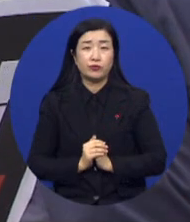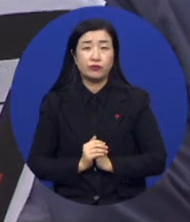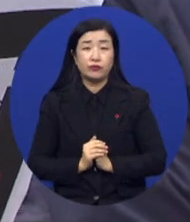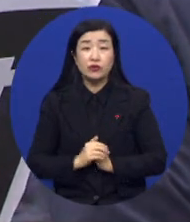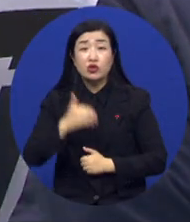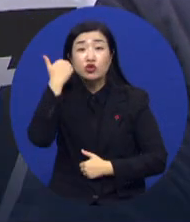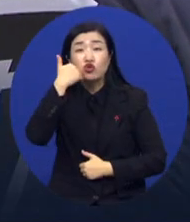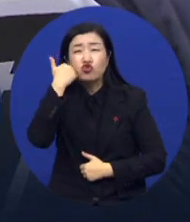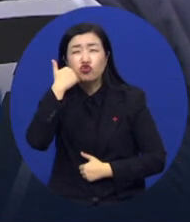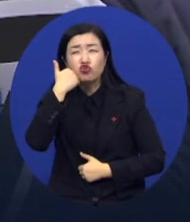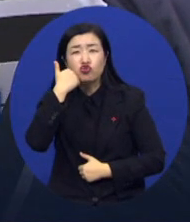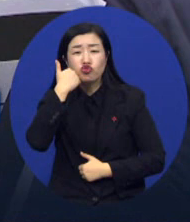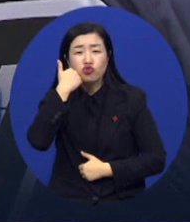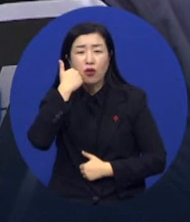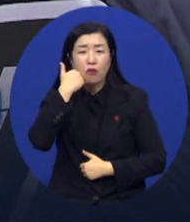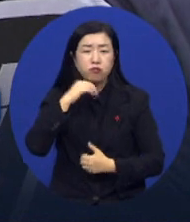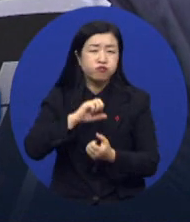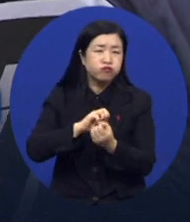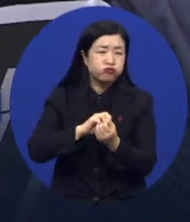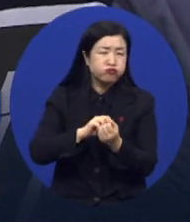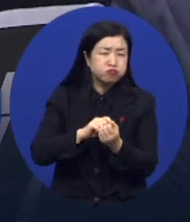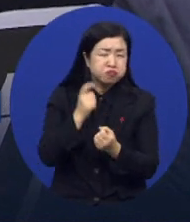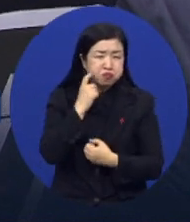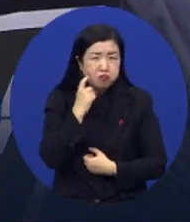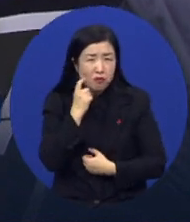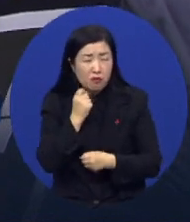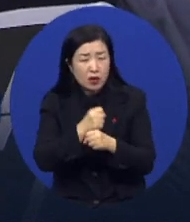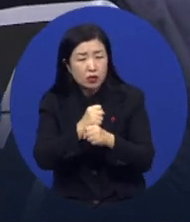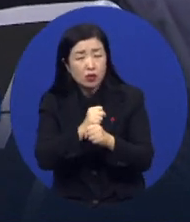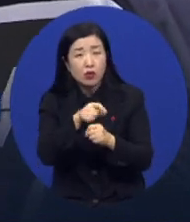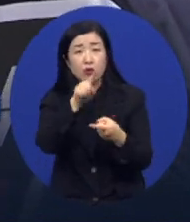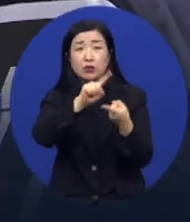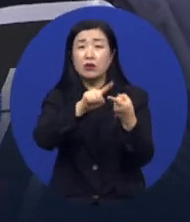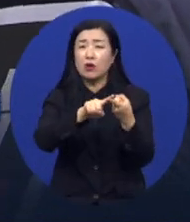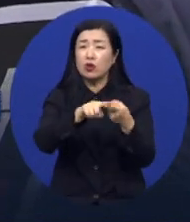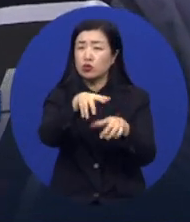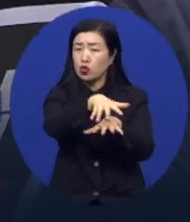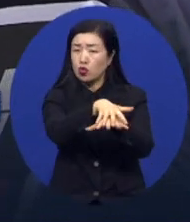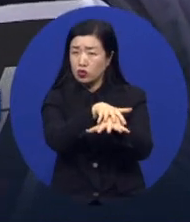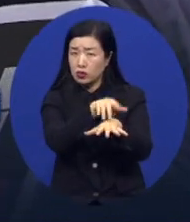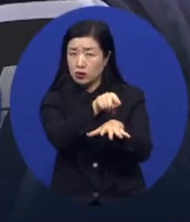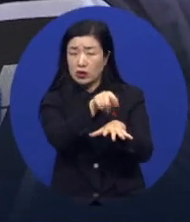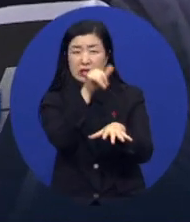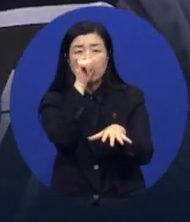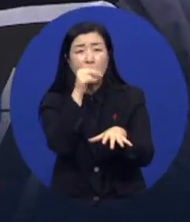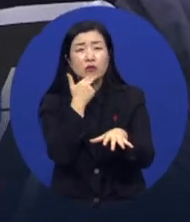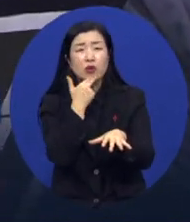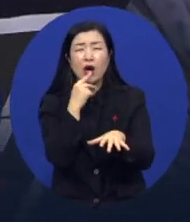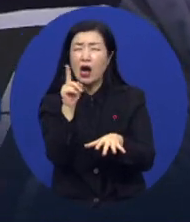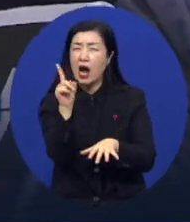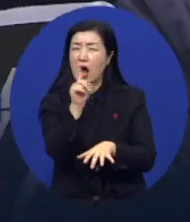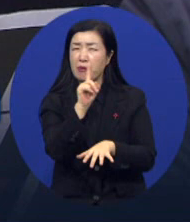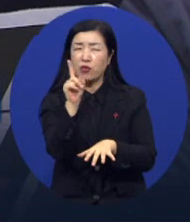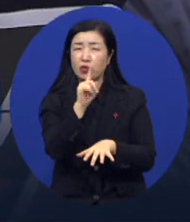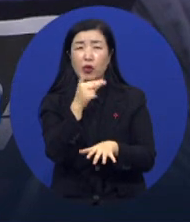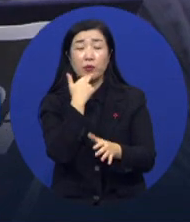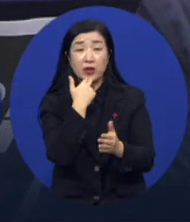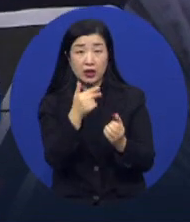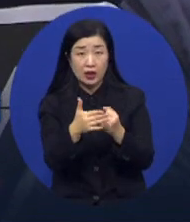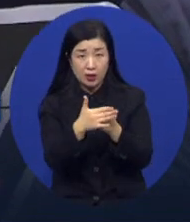누가 지원했는지도 모를 이상한 단체명 외에는 조직의 실체에 대해 아무것도 쓰여 있지